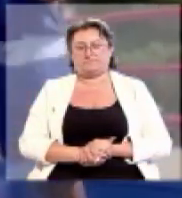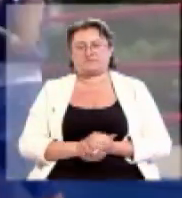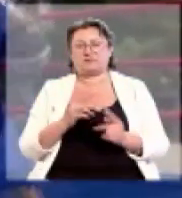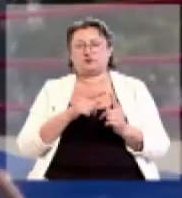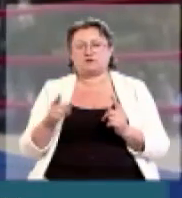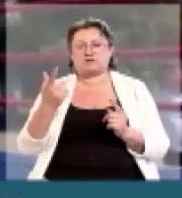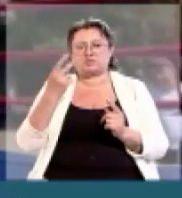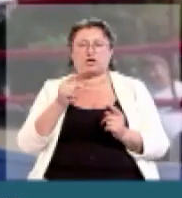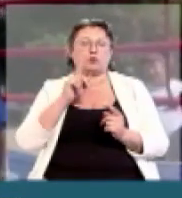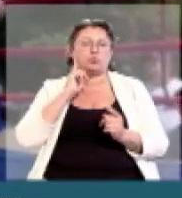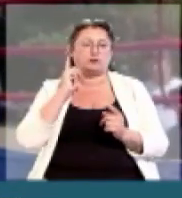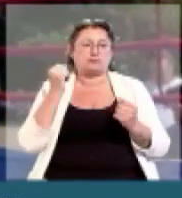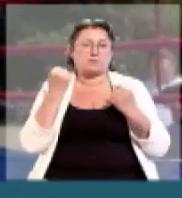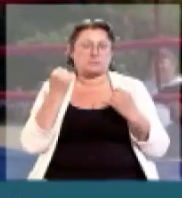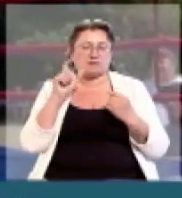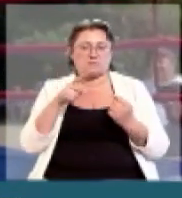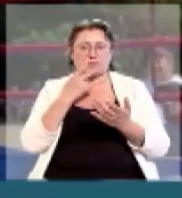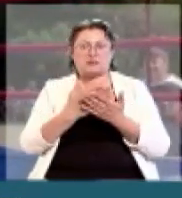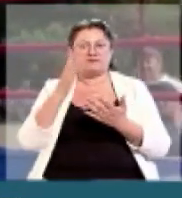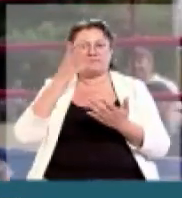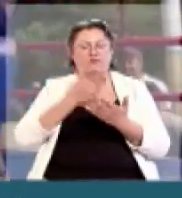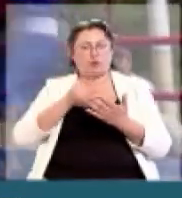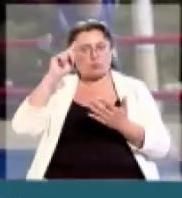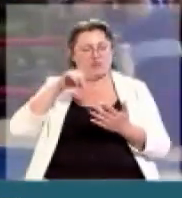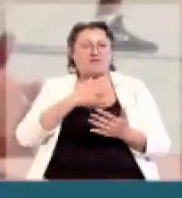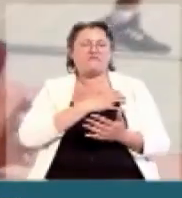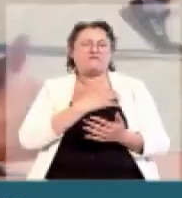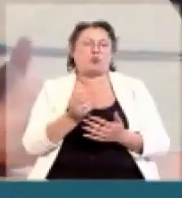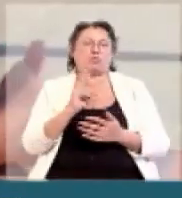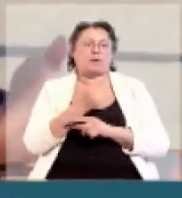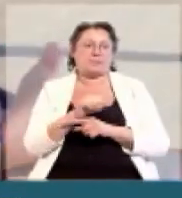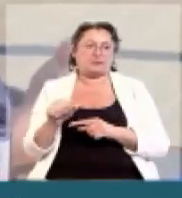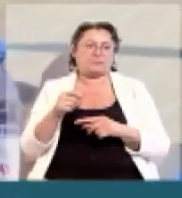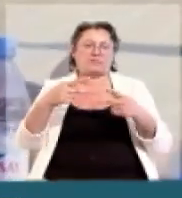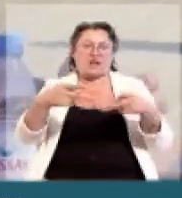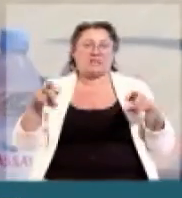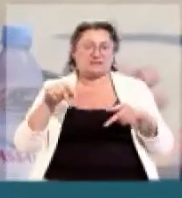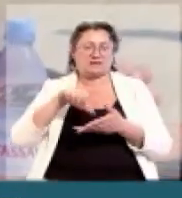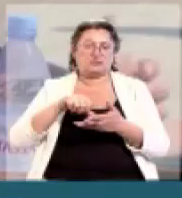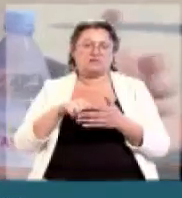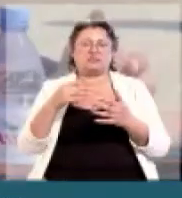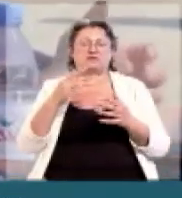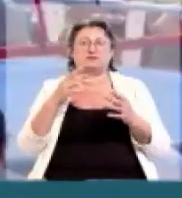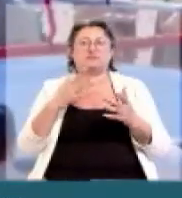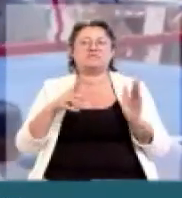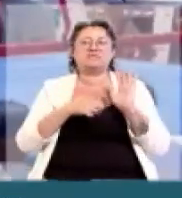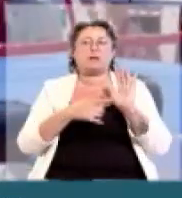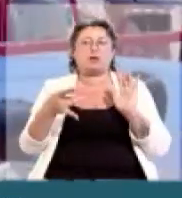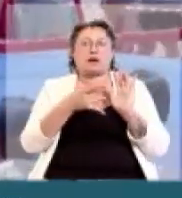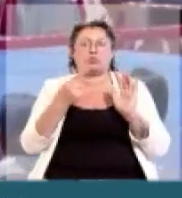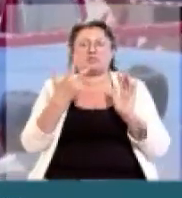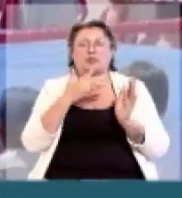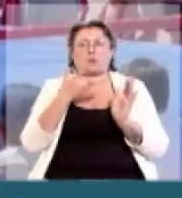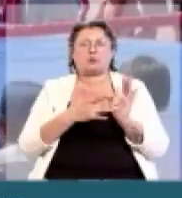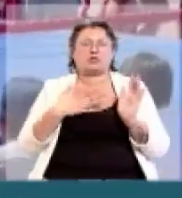В течение трех дней юные бойцы показали все свои умения и волю к победе на открытом ринге. Участие в турнире приняли десятки боксеров из семи районов и трех